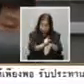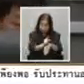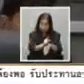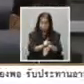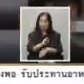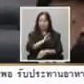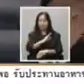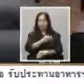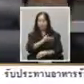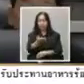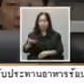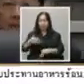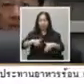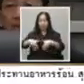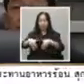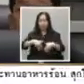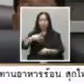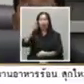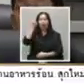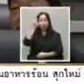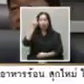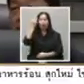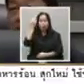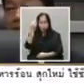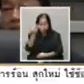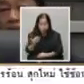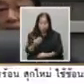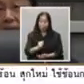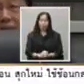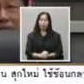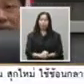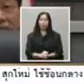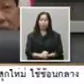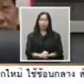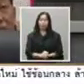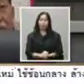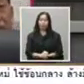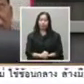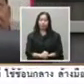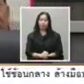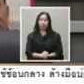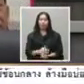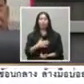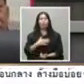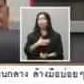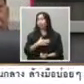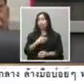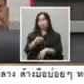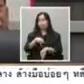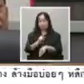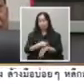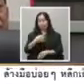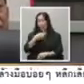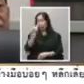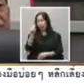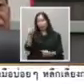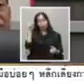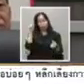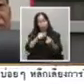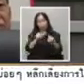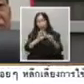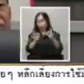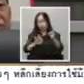มาชิกและพี่น้องประชาชนที่ติดตามอยู่ได้เข้าใจเท่านั้นเองนะครับ ผมอยากให้ก้าวร่วงสู่เนื้อหาเลย ไม่ก้าวร่วงผมรู้ว่